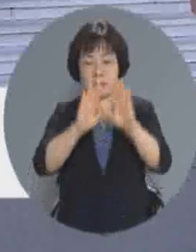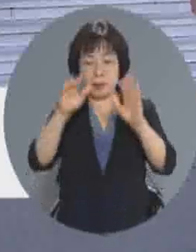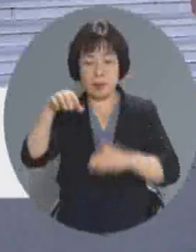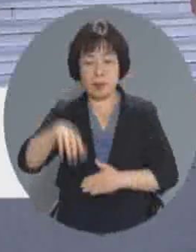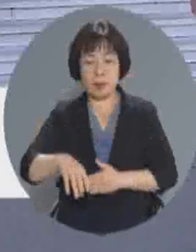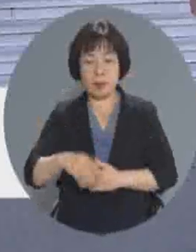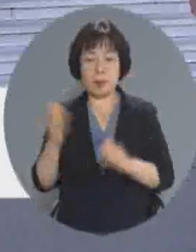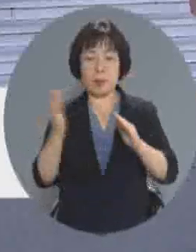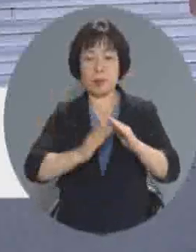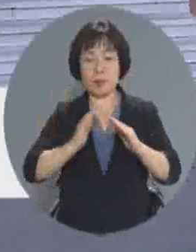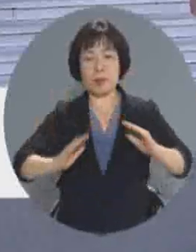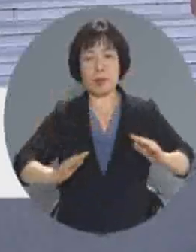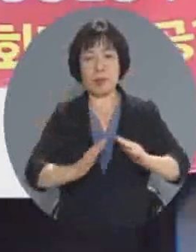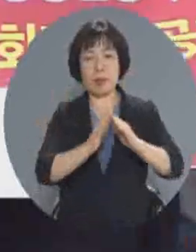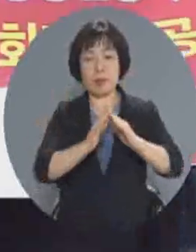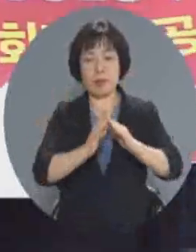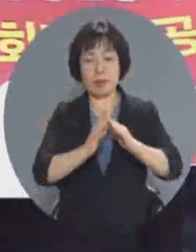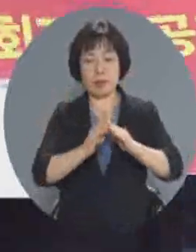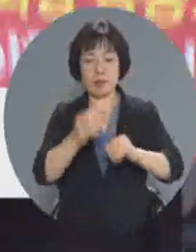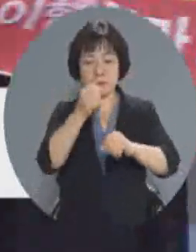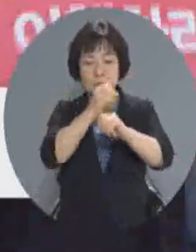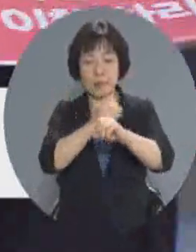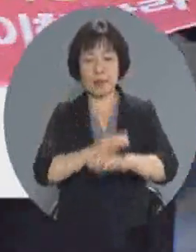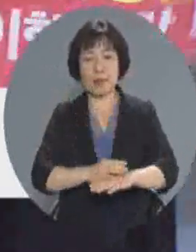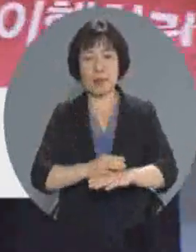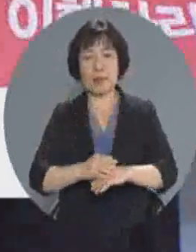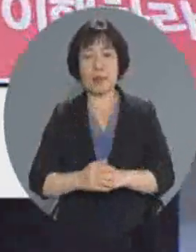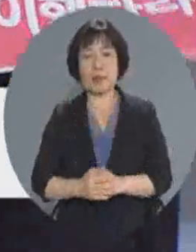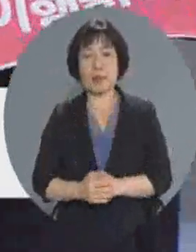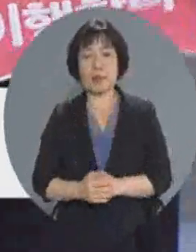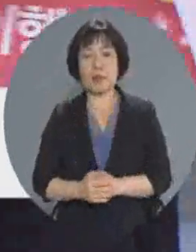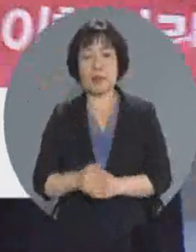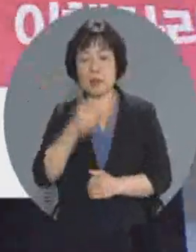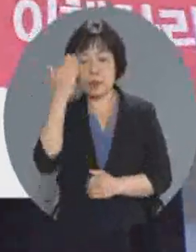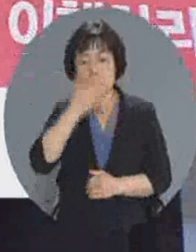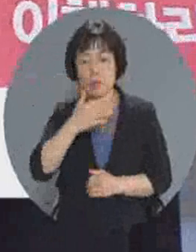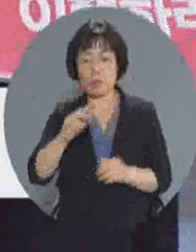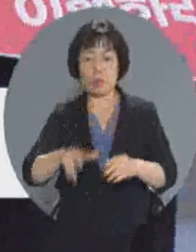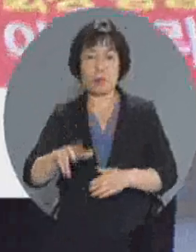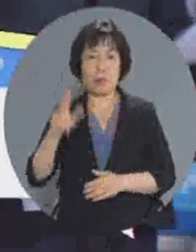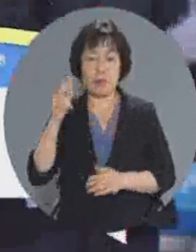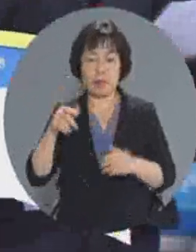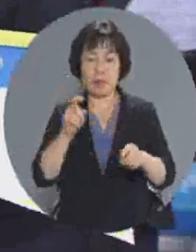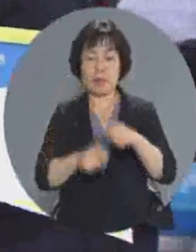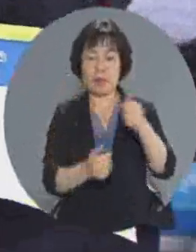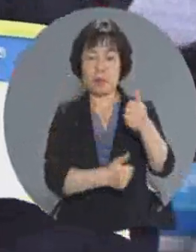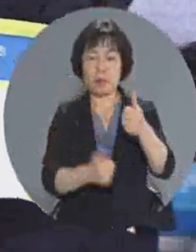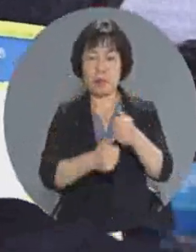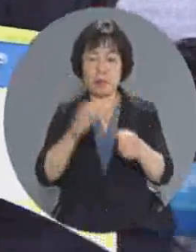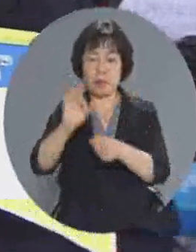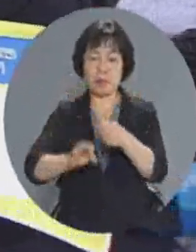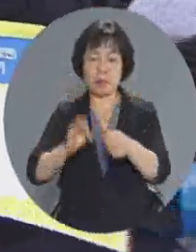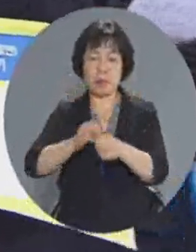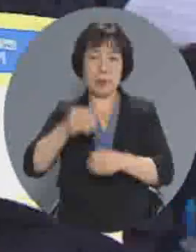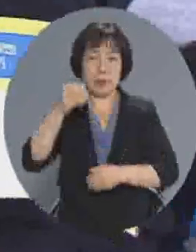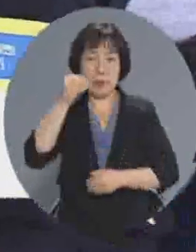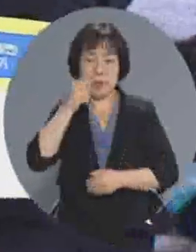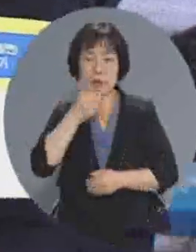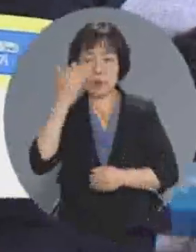박람회장 공공개발이 사실상 무산됐습니다. 여수선언 실천위원회는 10년 채 방치되고